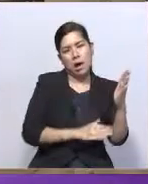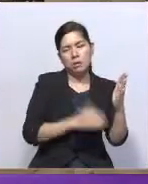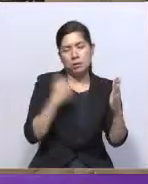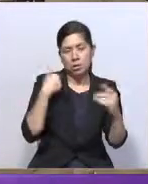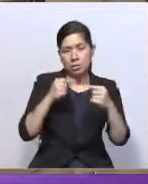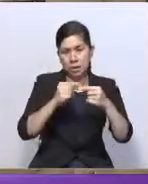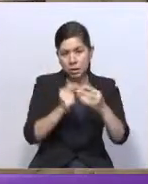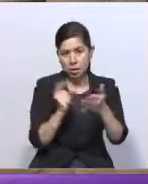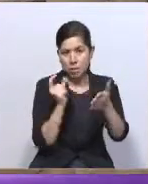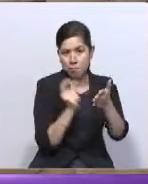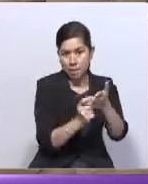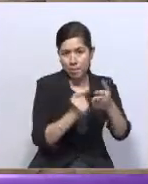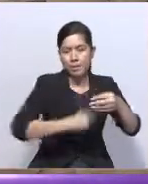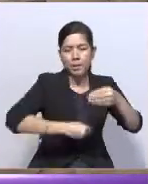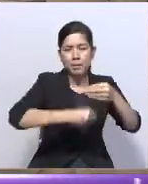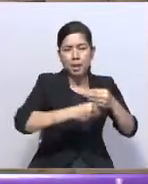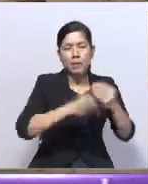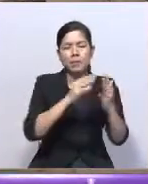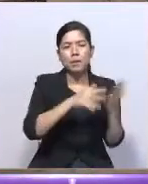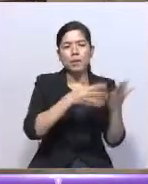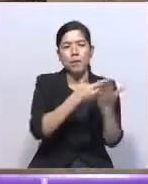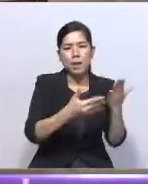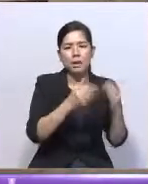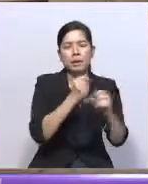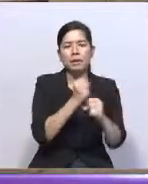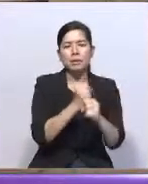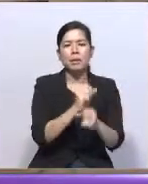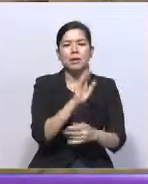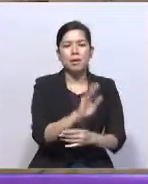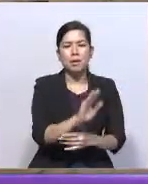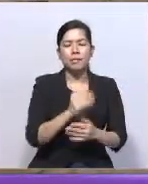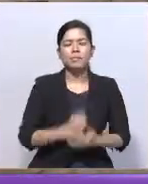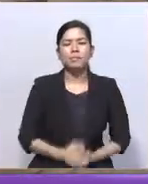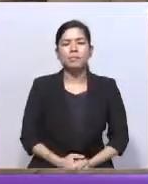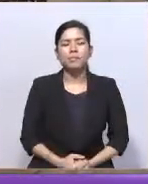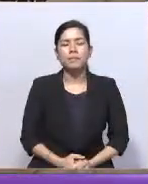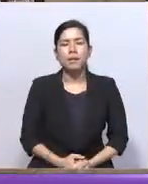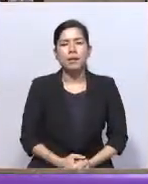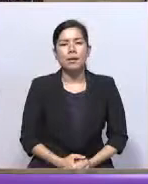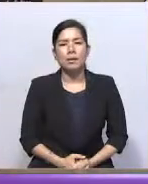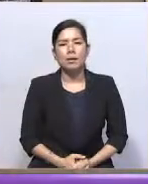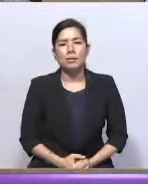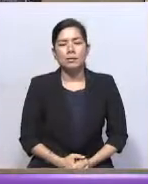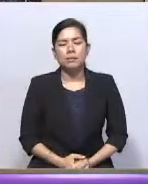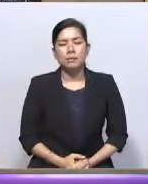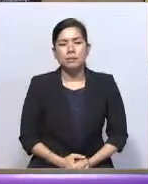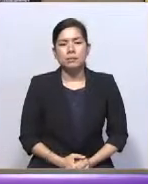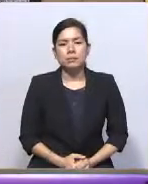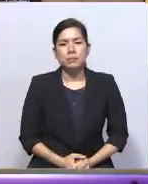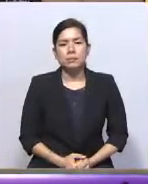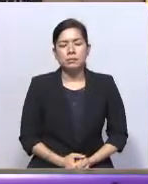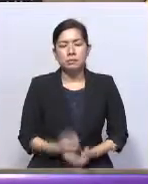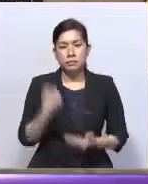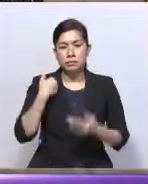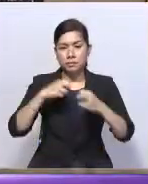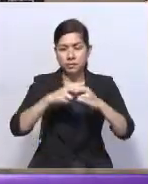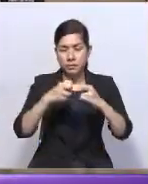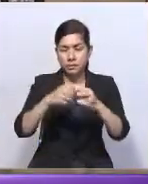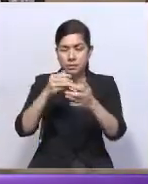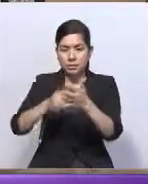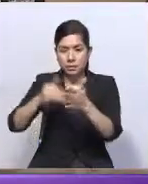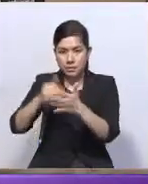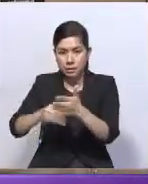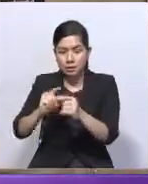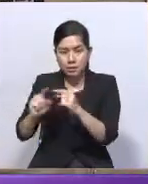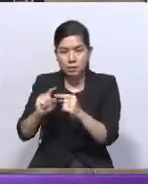าไว้ในแผนงานการยกระดับพัฒนาภาคนี้ด้วยนะครับในขณะเดียวกันก็มีปัญหาเล็กๆน้อยๆนะครับ